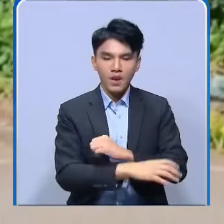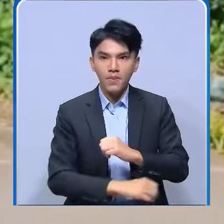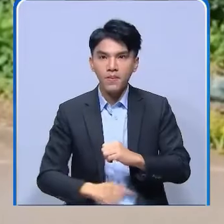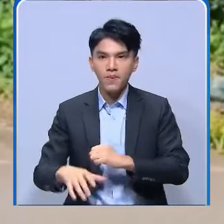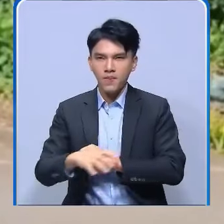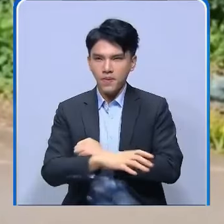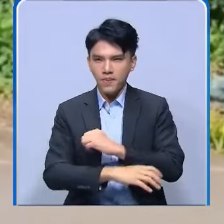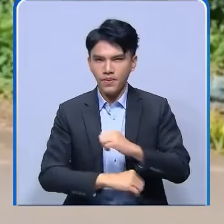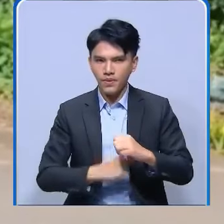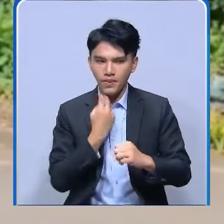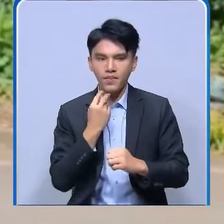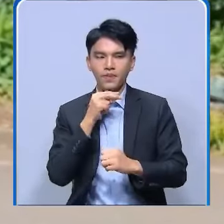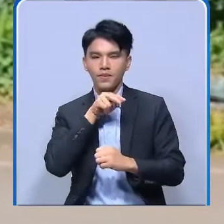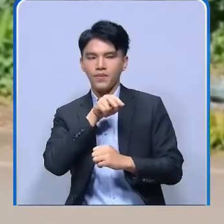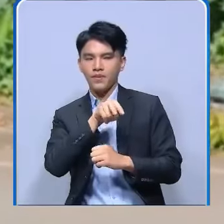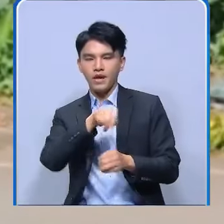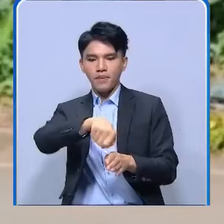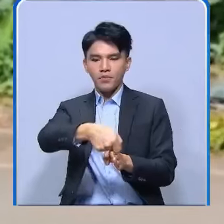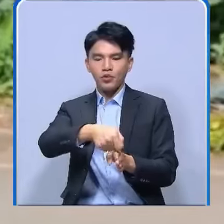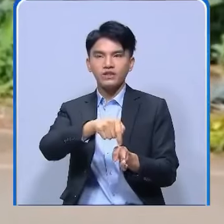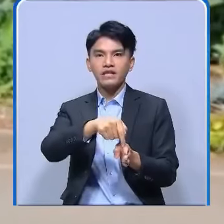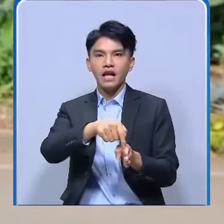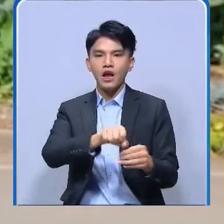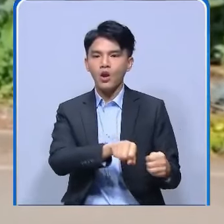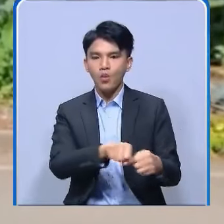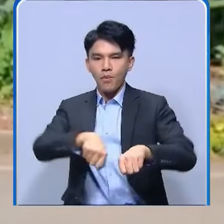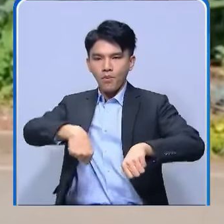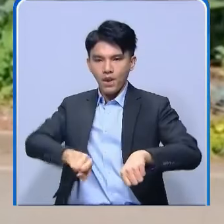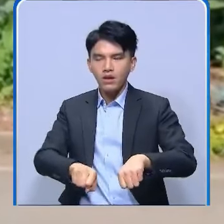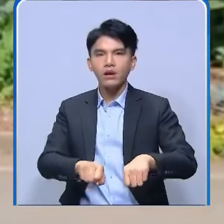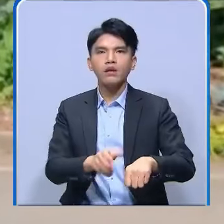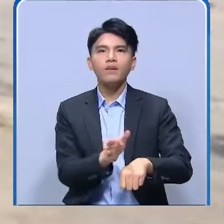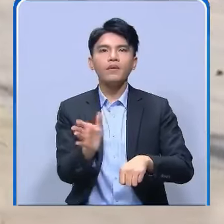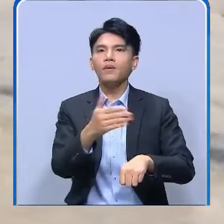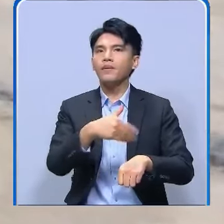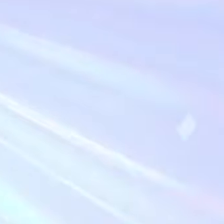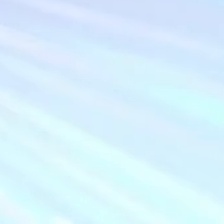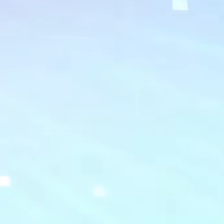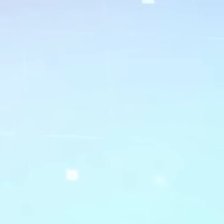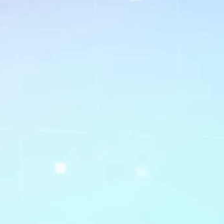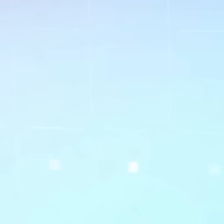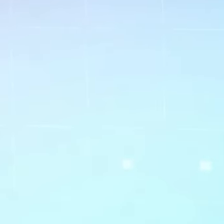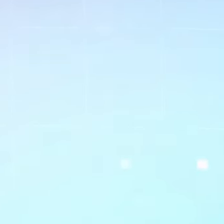บบนี้ค่ะพอเห็นปุ๊บก็เลยจูงรถแล้วก็ออกมาสตาร์ทเครื่องแล้วก็หลบหนีไปค่ะ ค่ะ